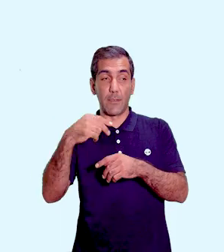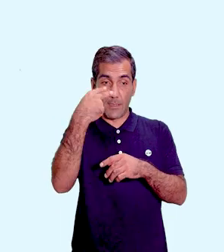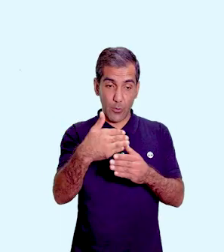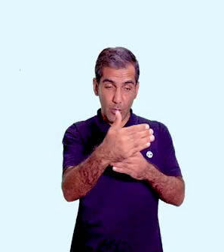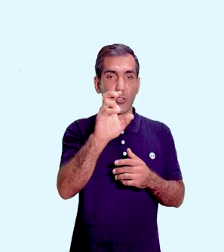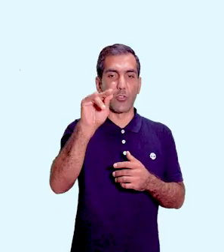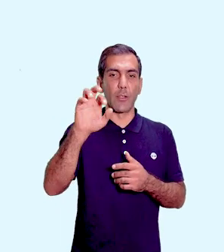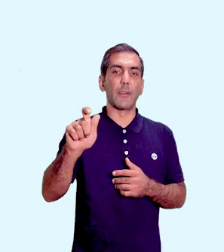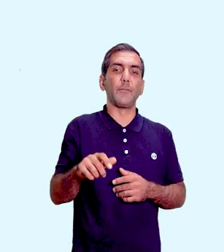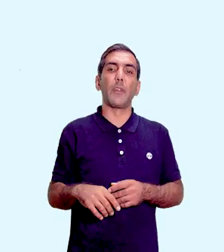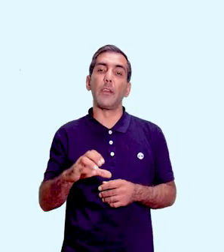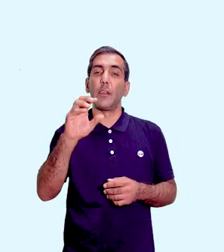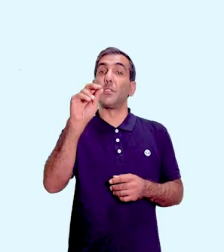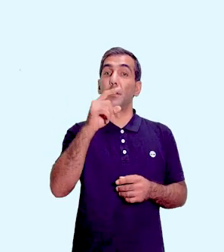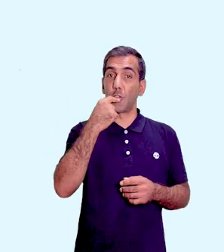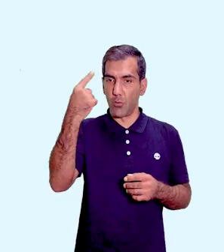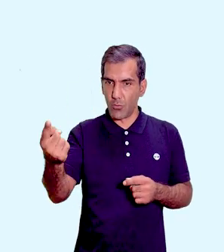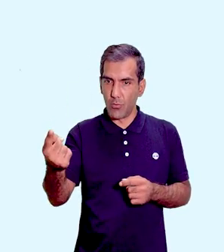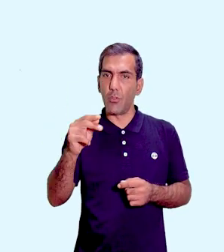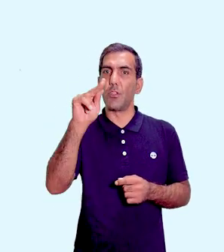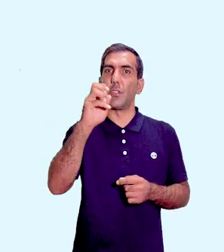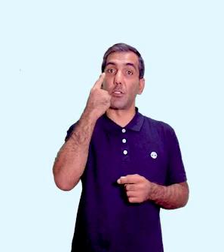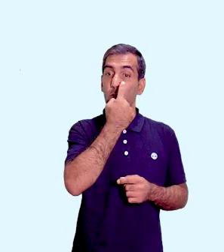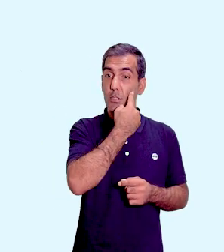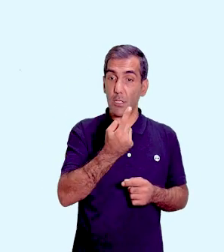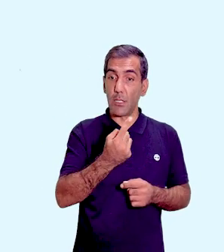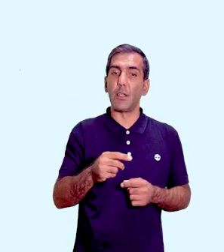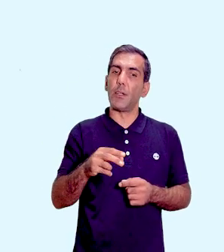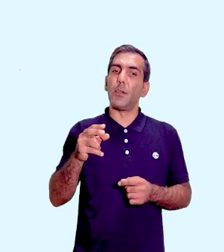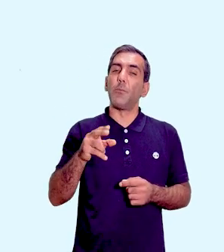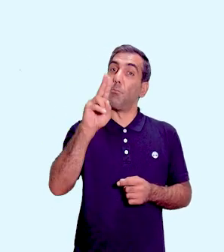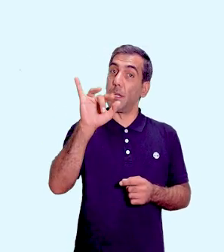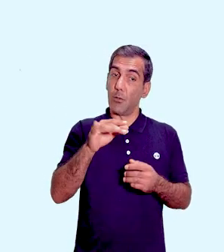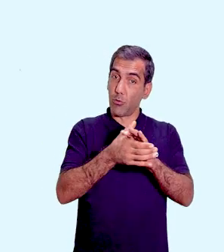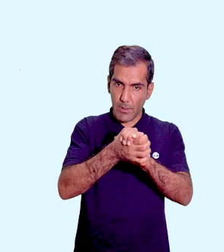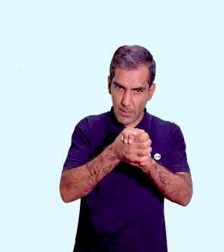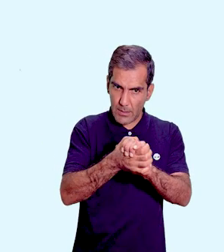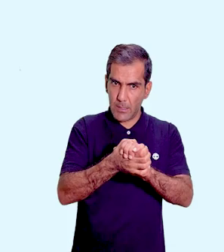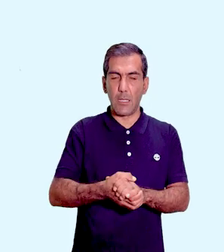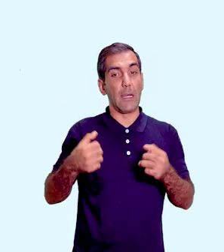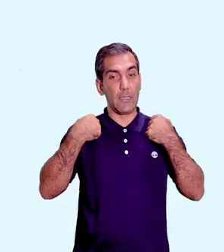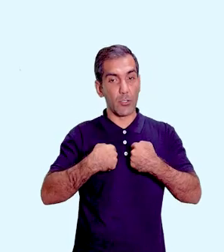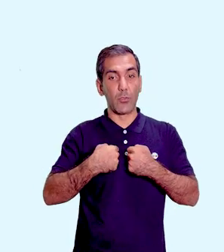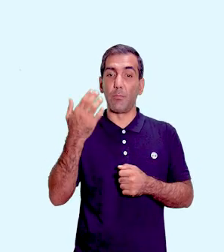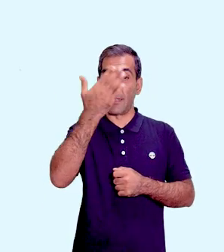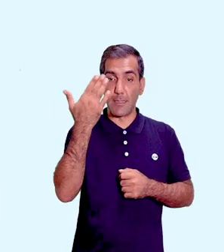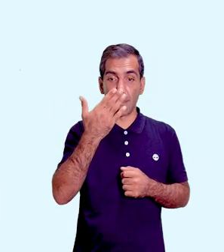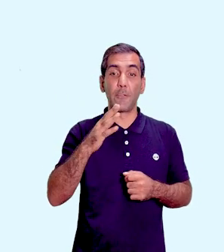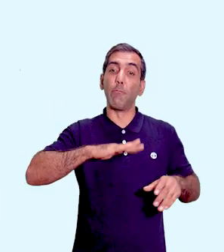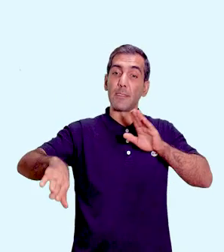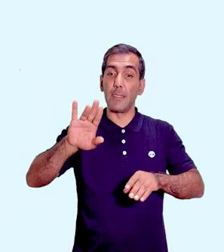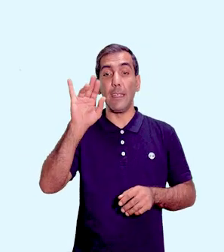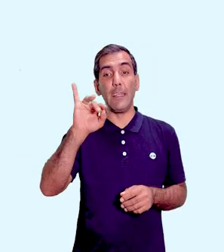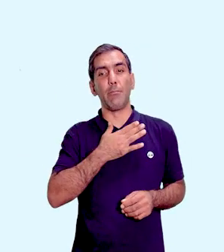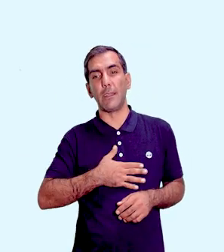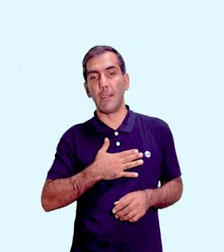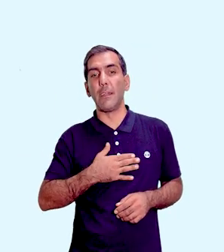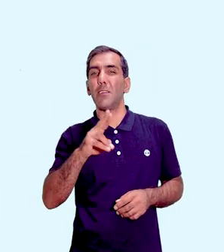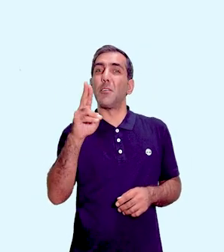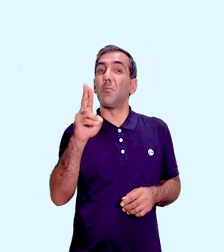göçürme, başga adamlaryň şahsy zatlaryny ulanmak, jins gatnaşyk arkaly, gorugsyz we betertip gatnaşyk, eneden